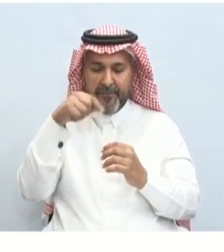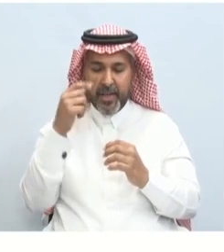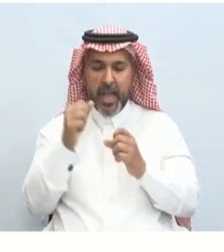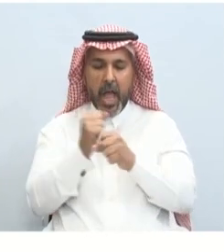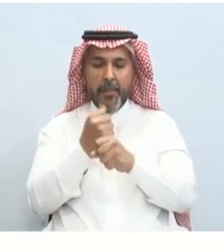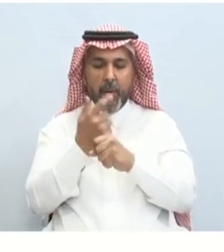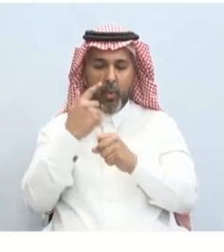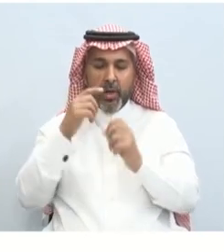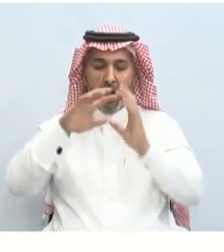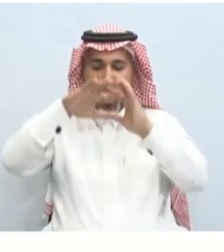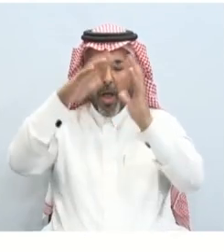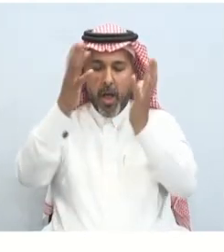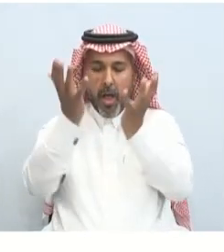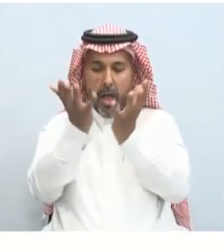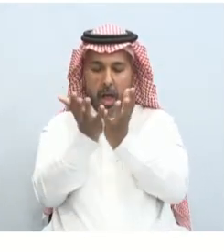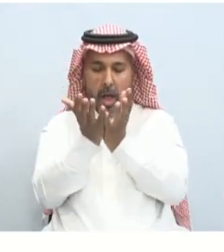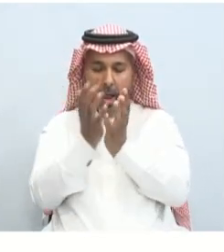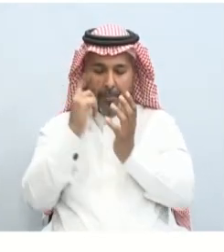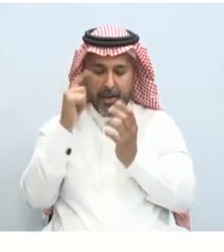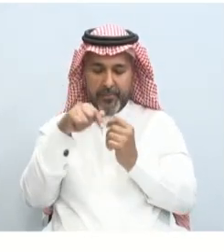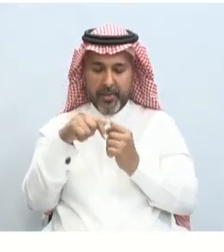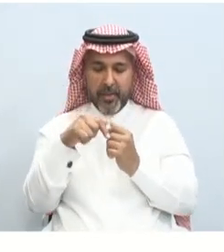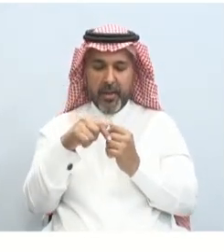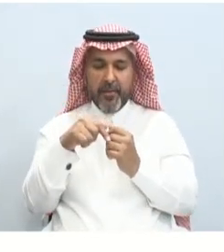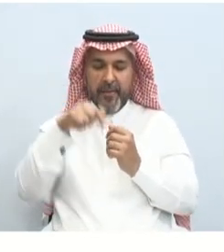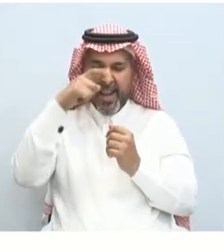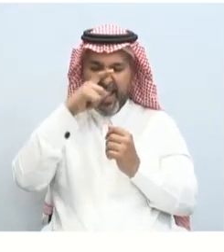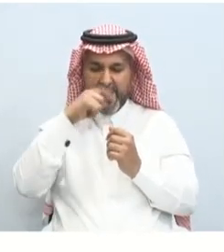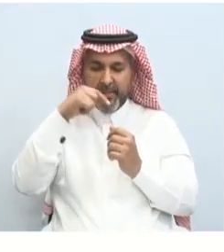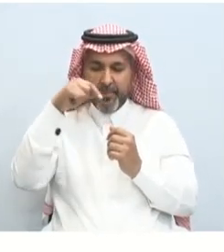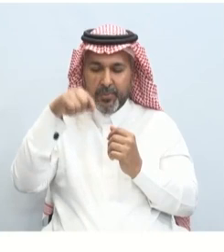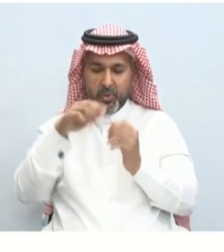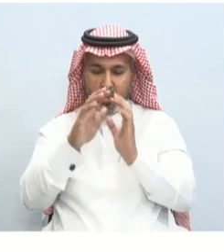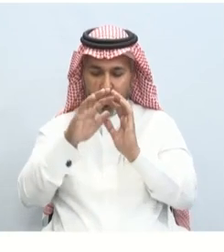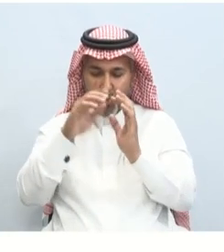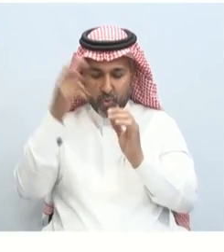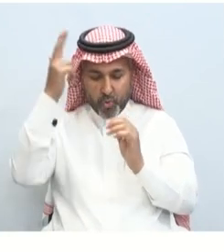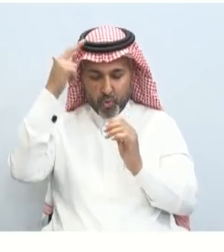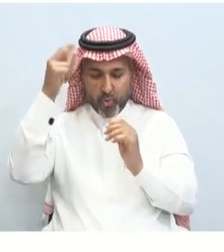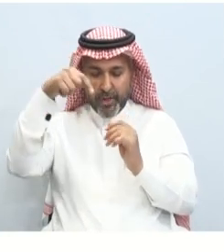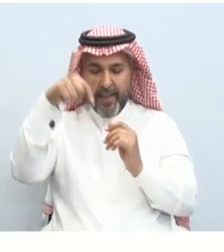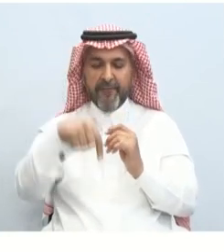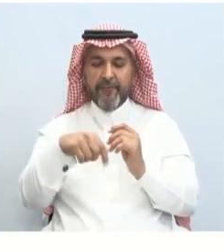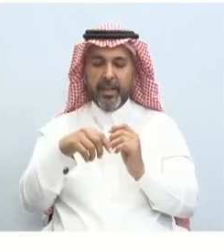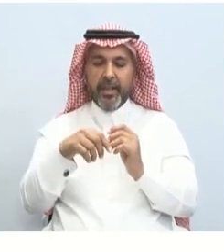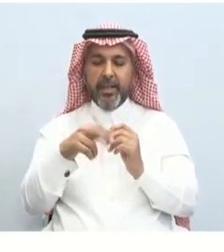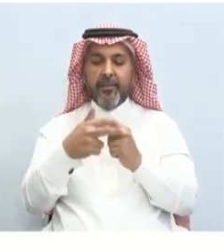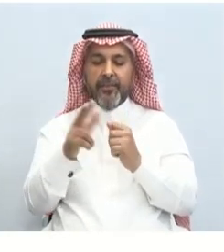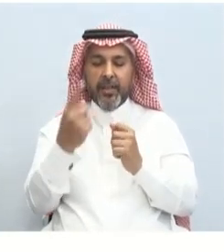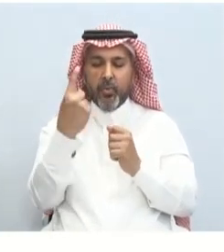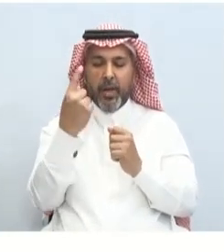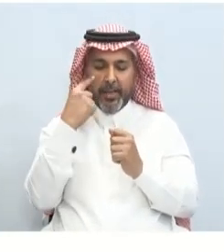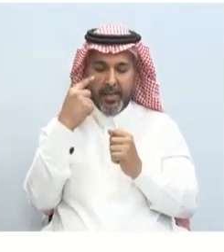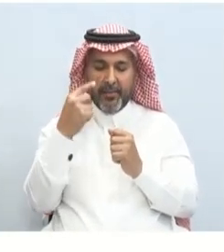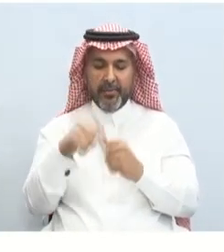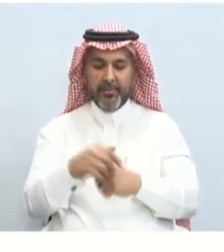جزء من العالم لذلك يوجد لها فروع في المملكه العربيه السعوديه استنبطنا واتينا